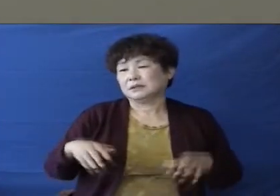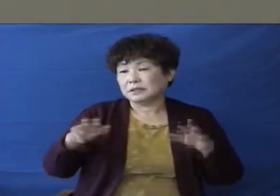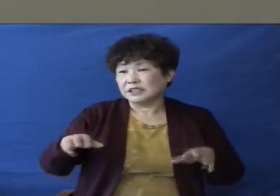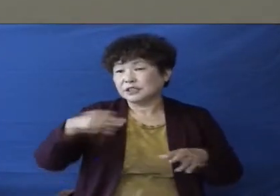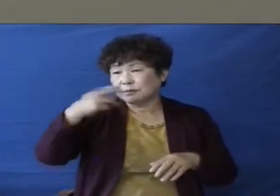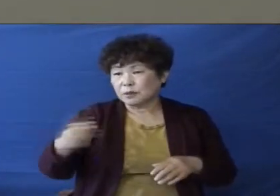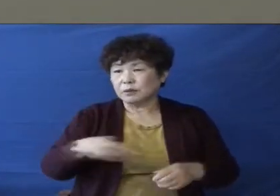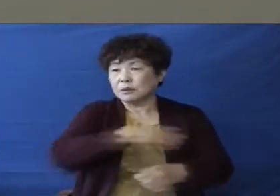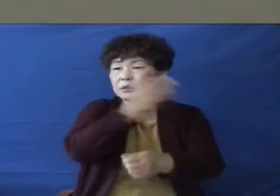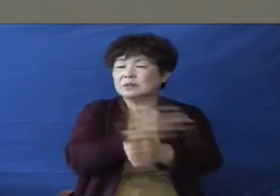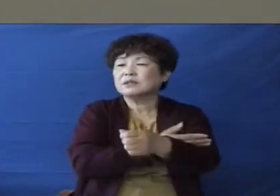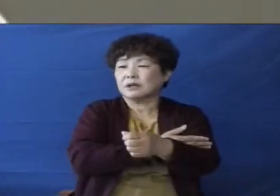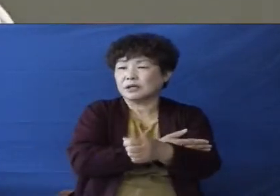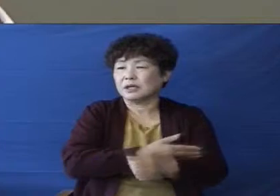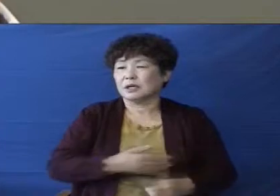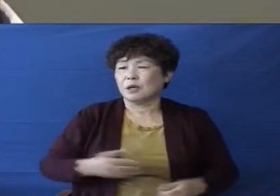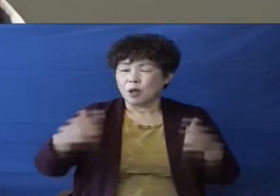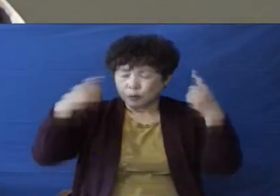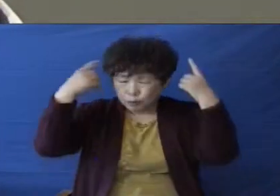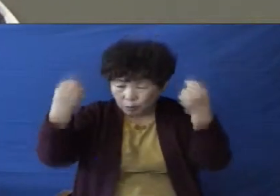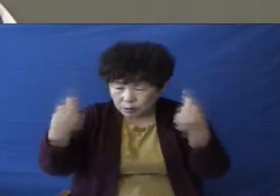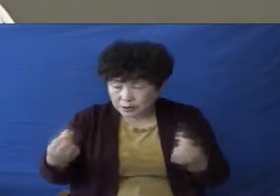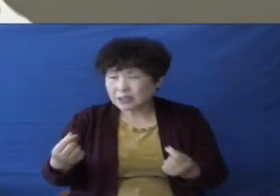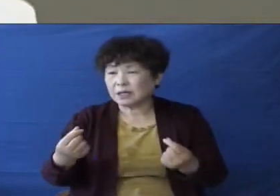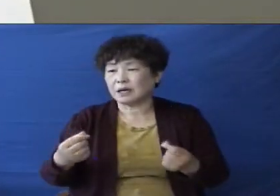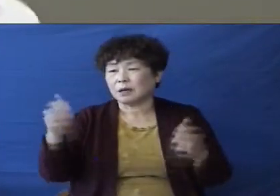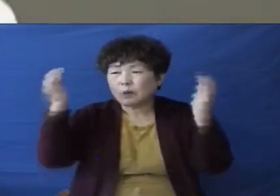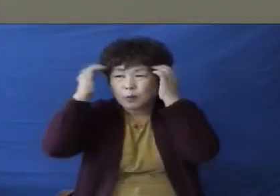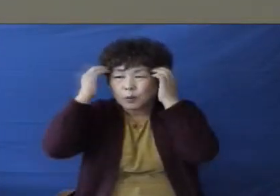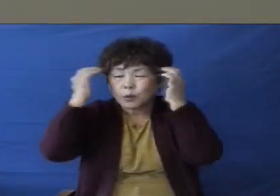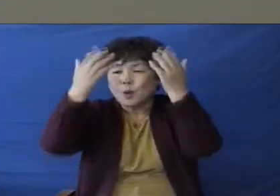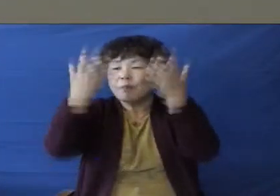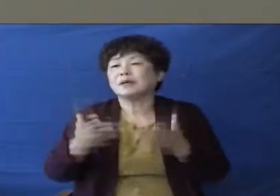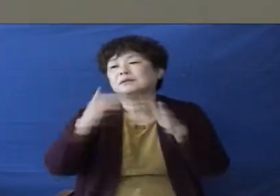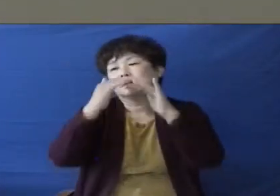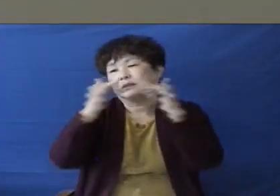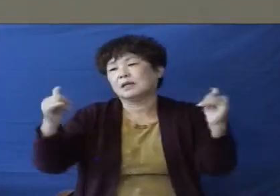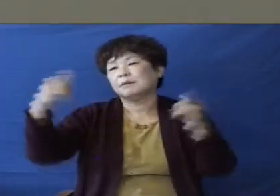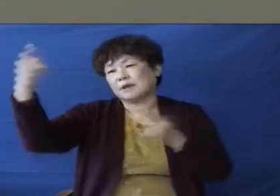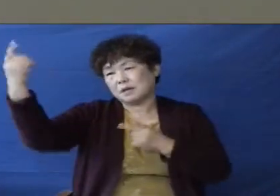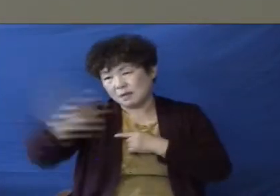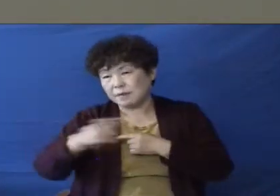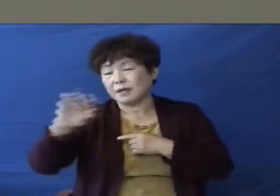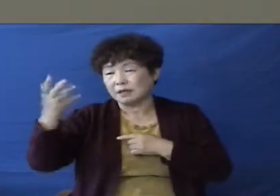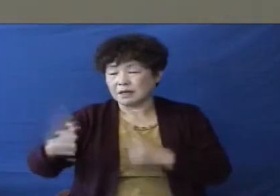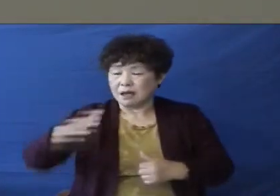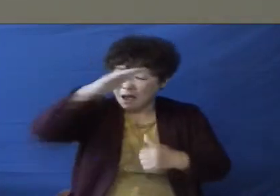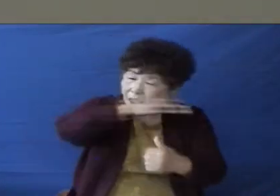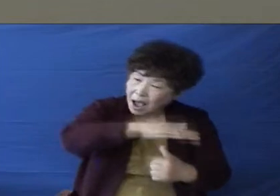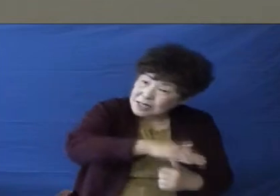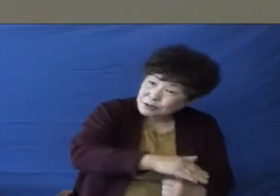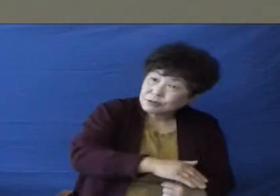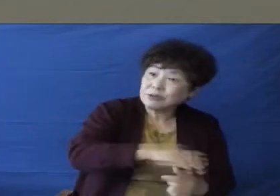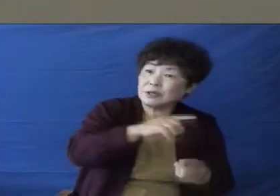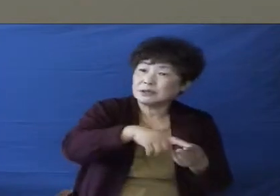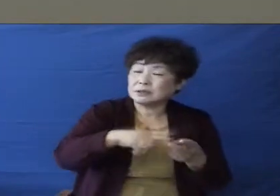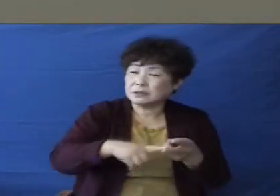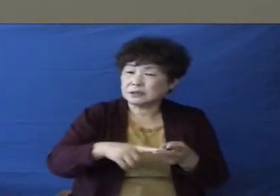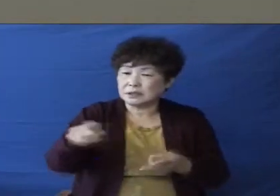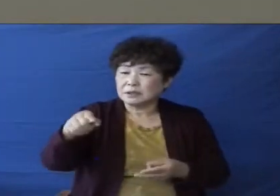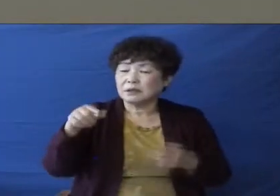할렐루야 그리고 우리가 아 말씀으로 명화 된 안수를 받은 기도를 라든가 4 그런